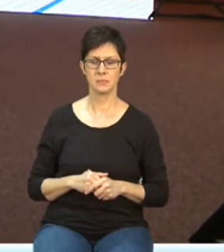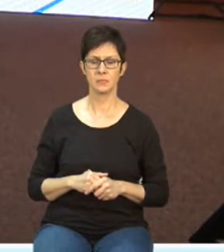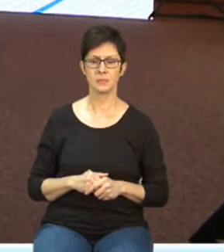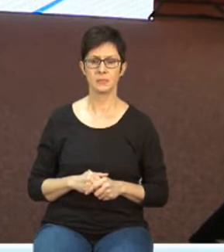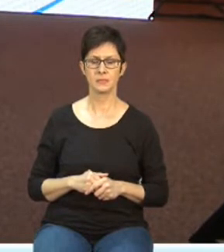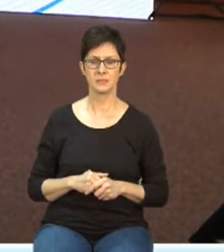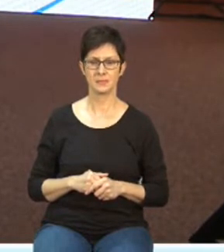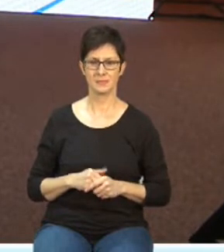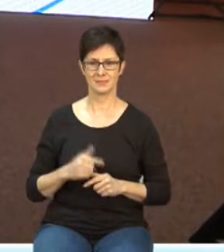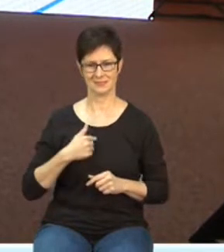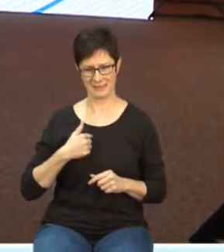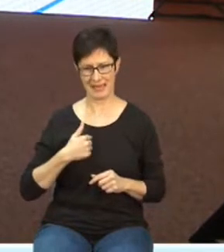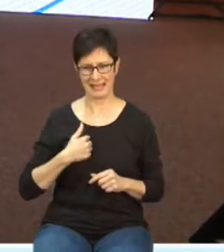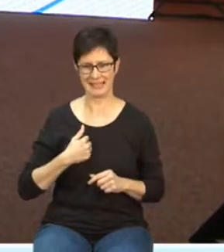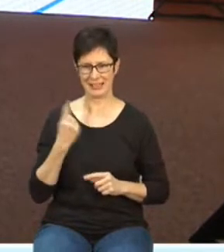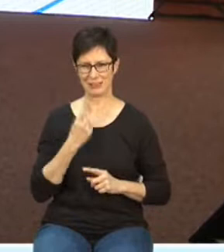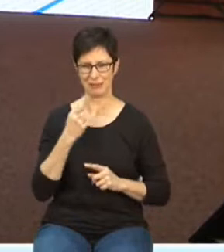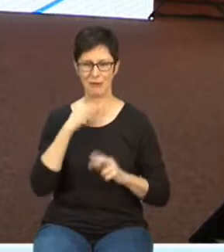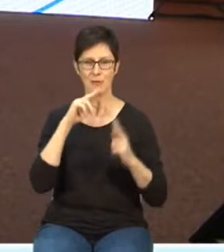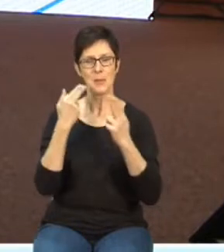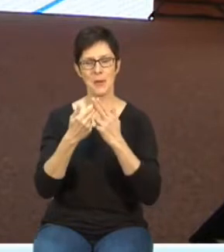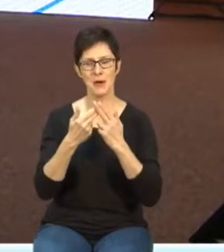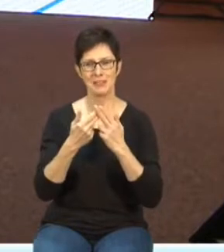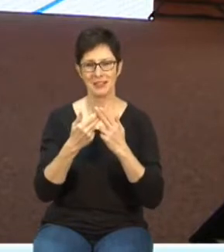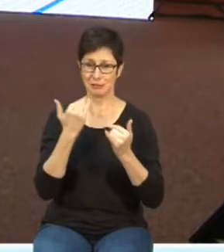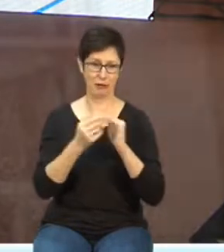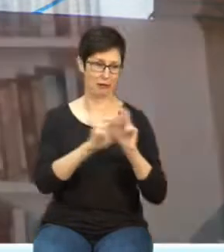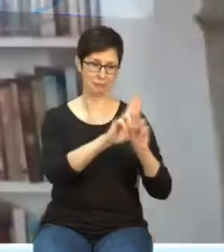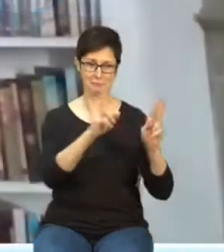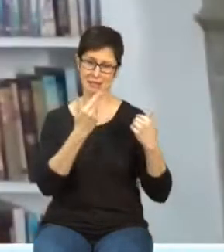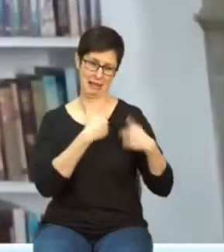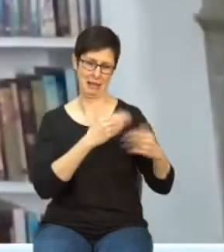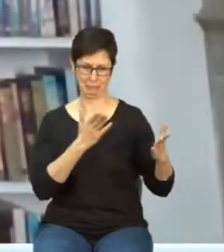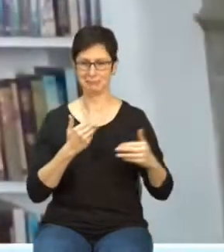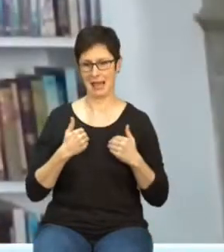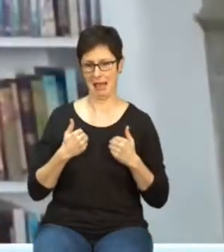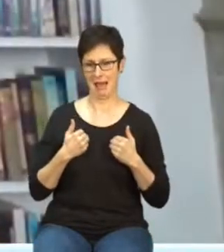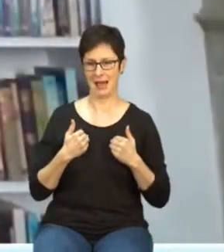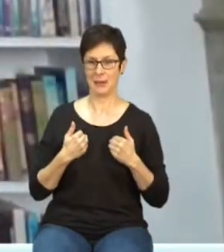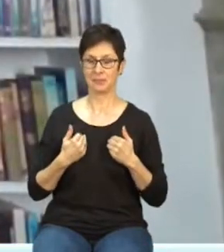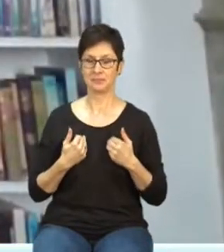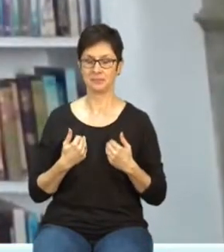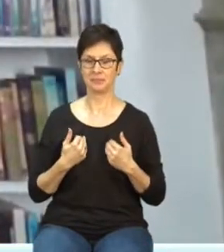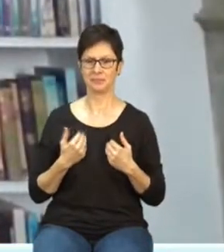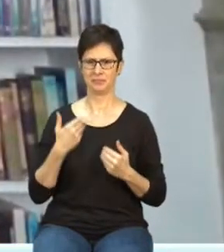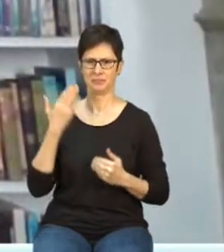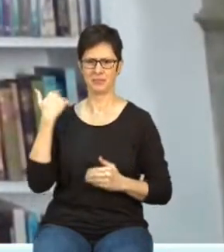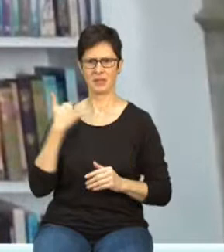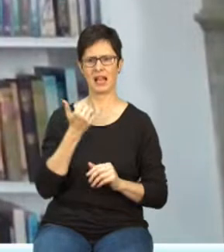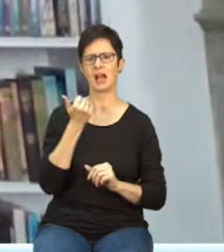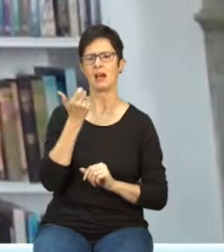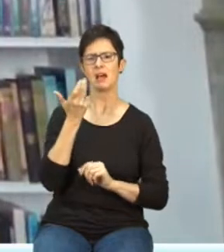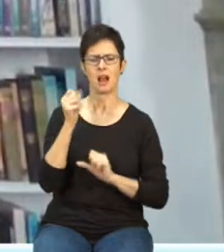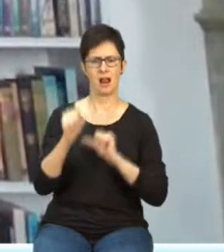ja pozwolę sobie odpowiedzieć ponownie na to pytanie że nikt inny się nie zgłasza w ciągu ostatnich kilku